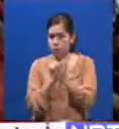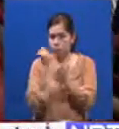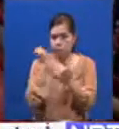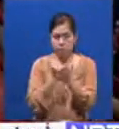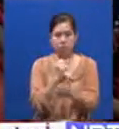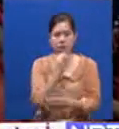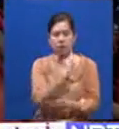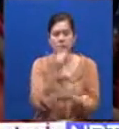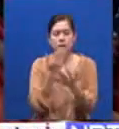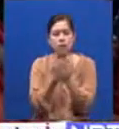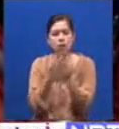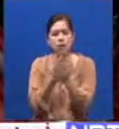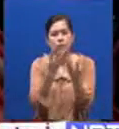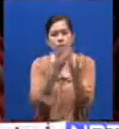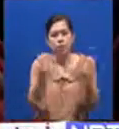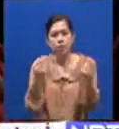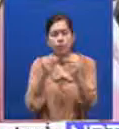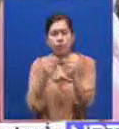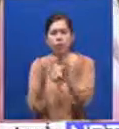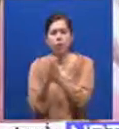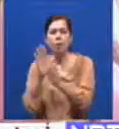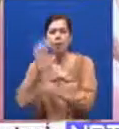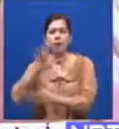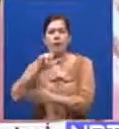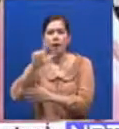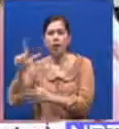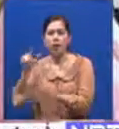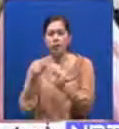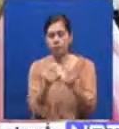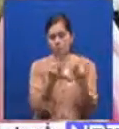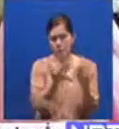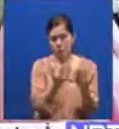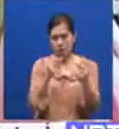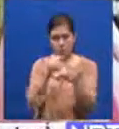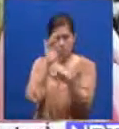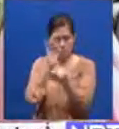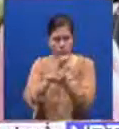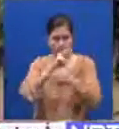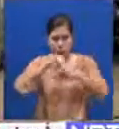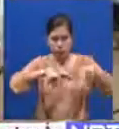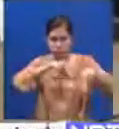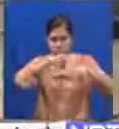มาณ5ล้านบาทส่วนสาเหตุต้องรอเจ้าหน้าที่พิสูจน์หลักฐานเข้ามาตรวจสอบอีกครั้ง